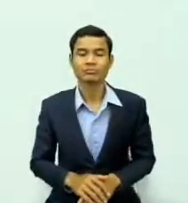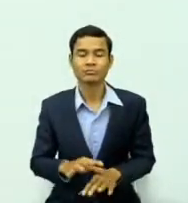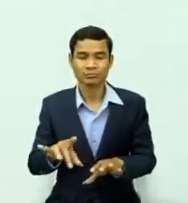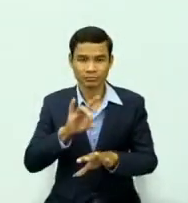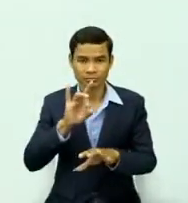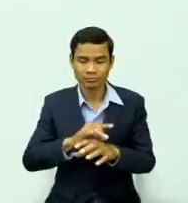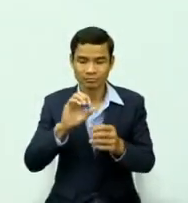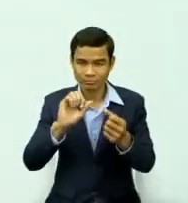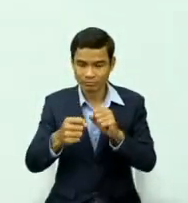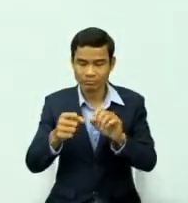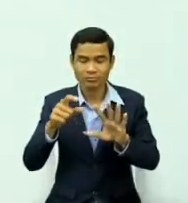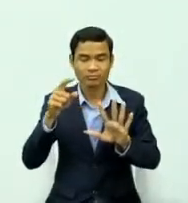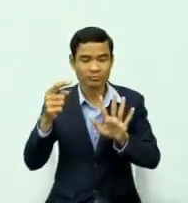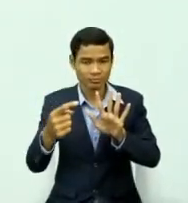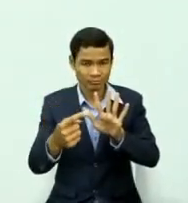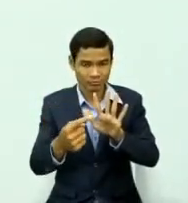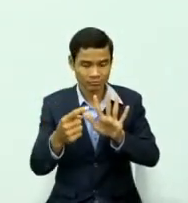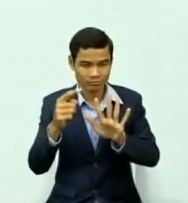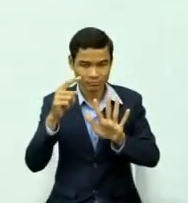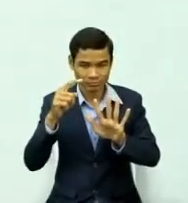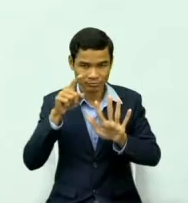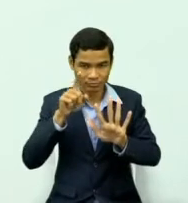chà Canada